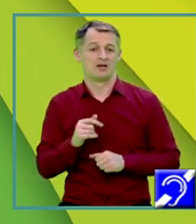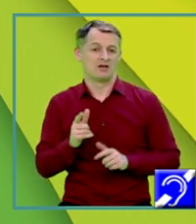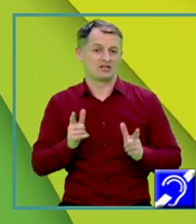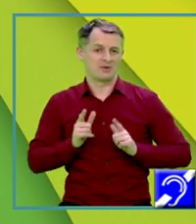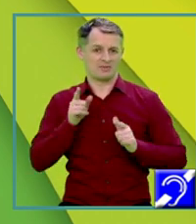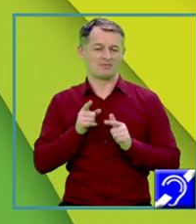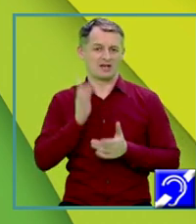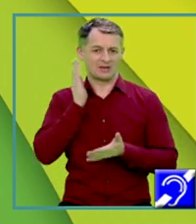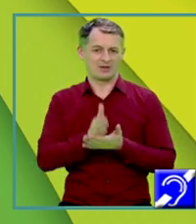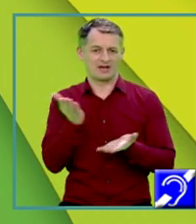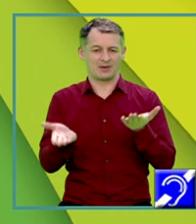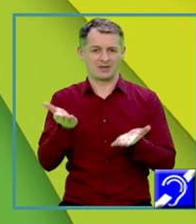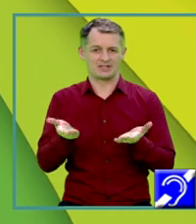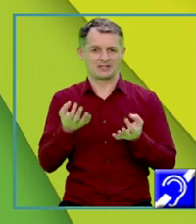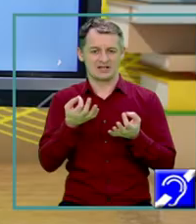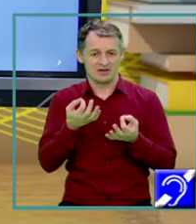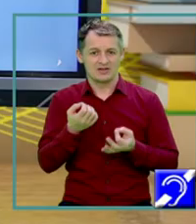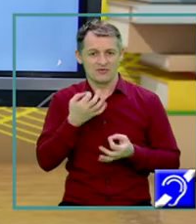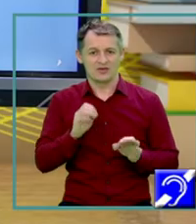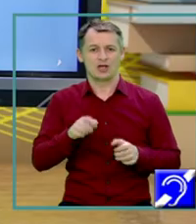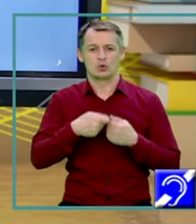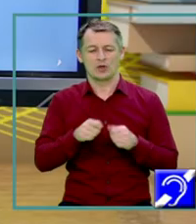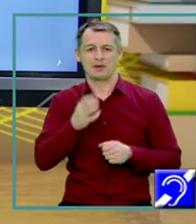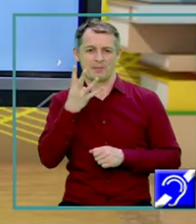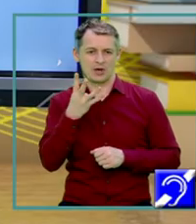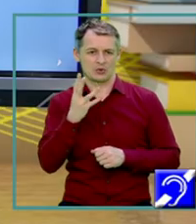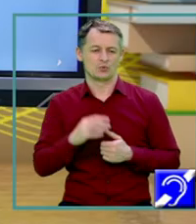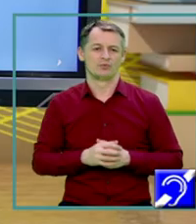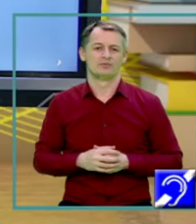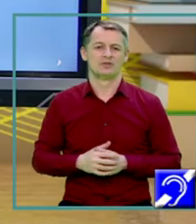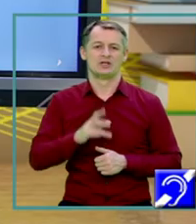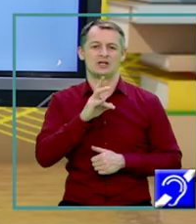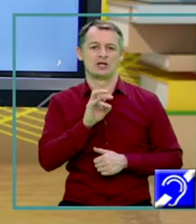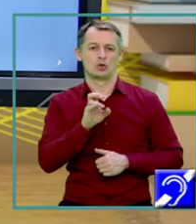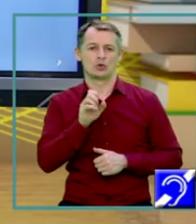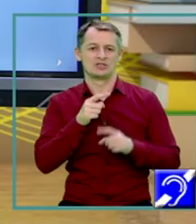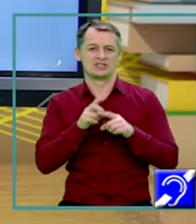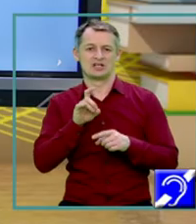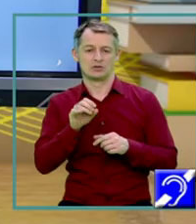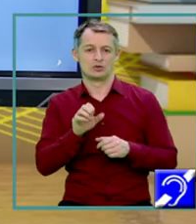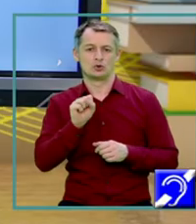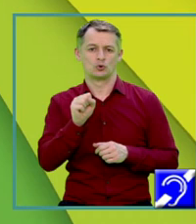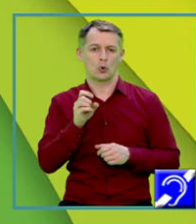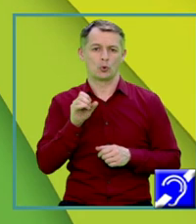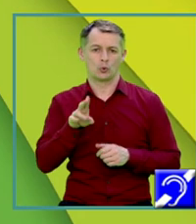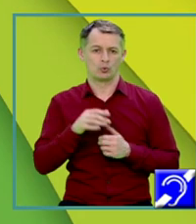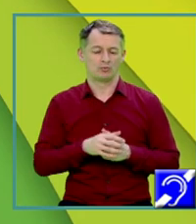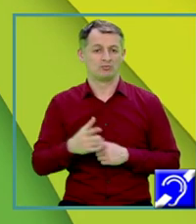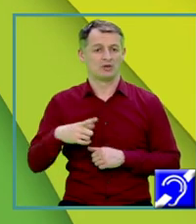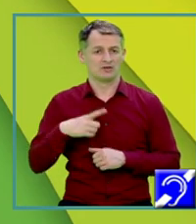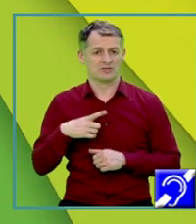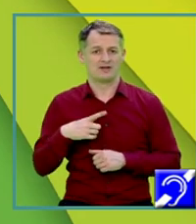existe toate cele patru specii. Hidroxidul de sodiu este o bază tare monoprotică,